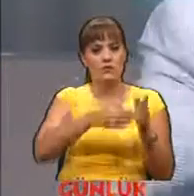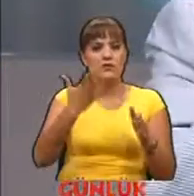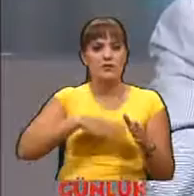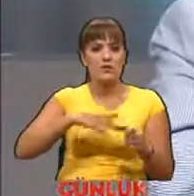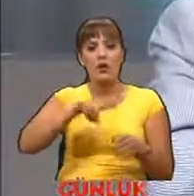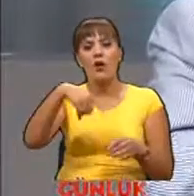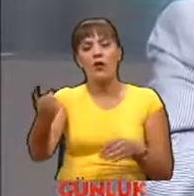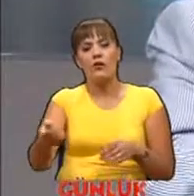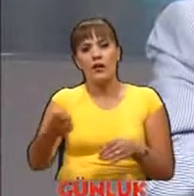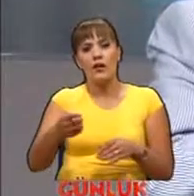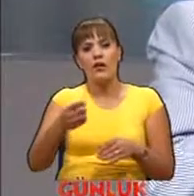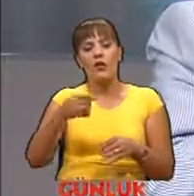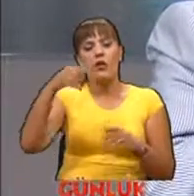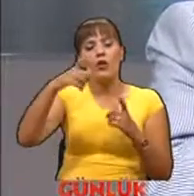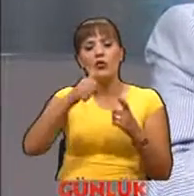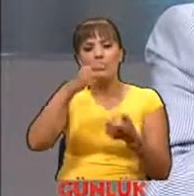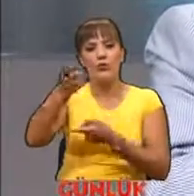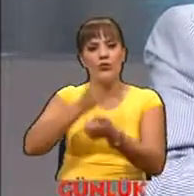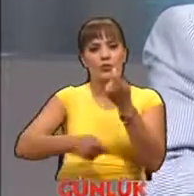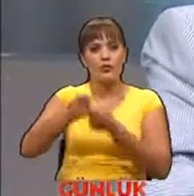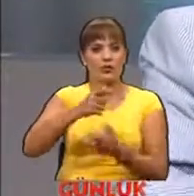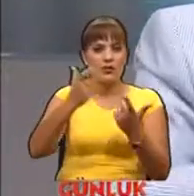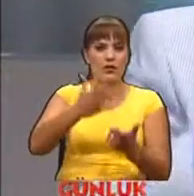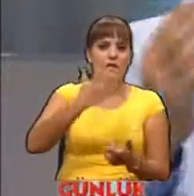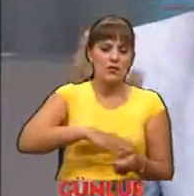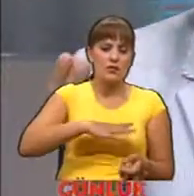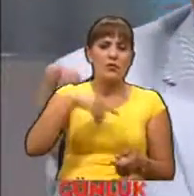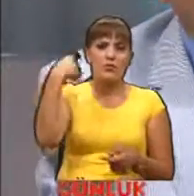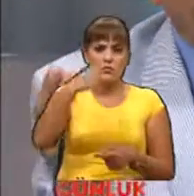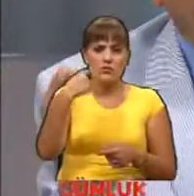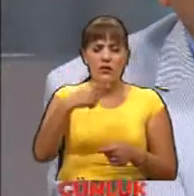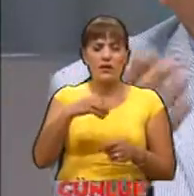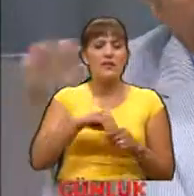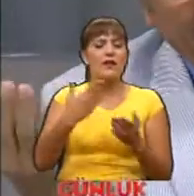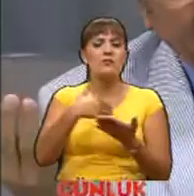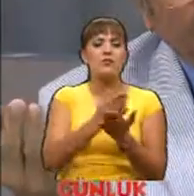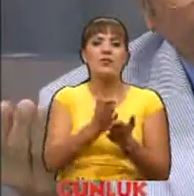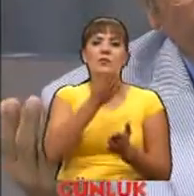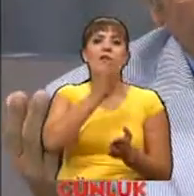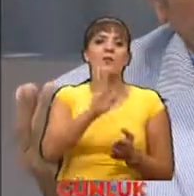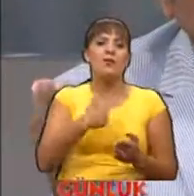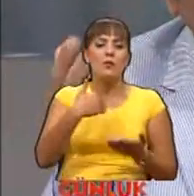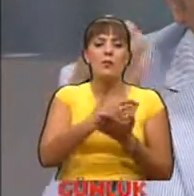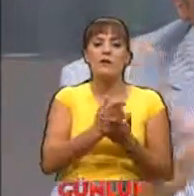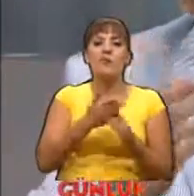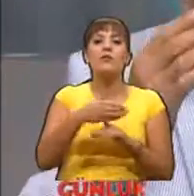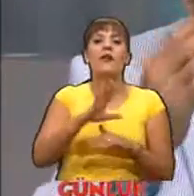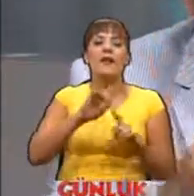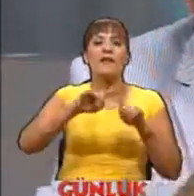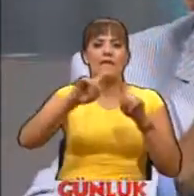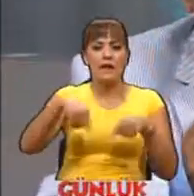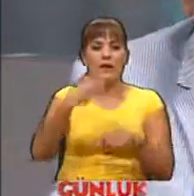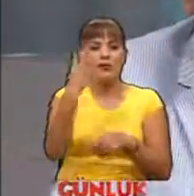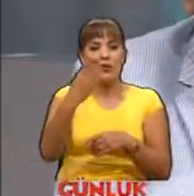ister, ötekisi kuyu kenarında sulak olan kısmı ister. Bu nedenle nasıl böleceğimizi bilemiyoruz. Paylaşmak mümkün değil. Evet.